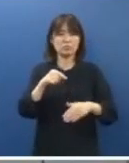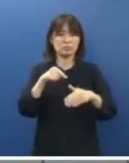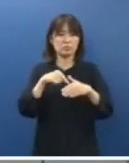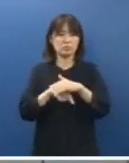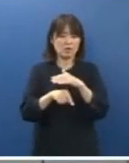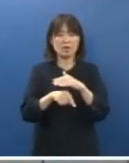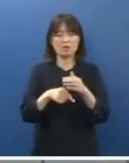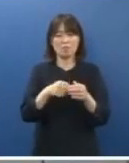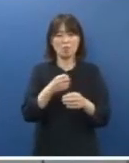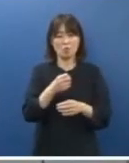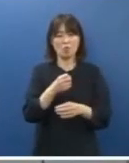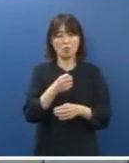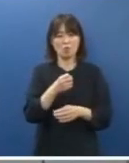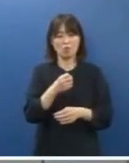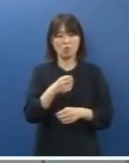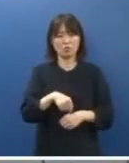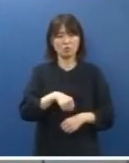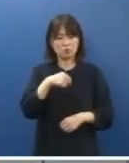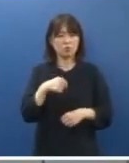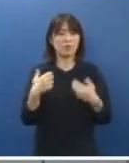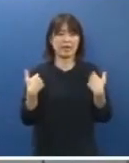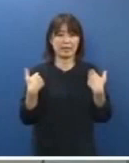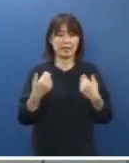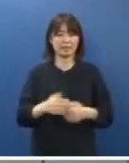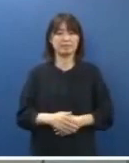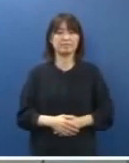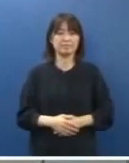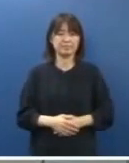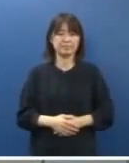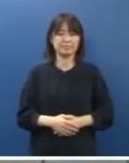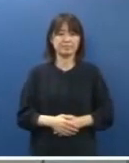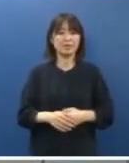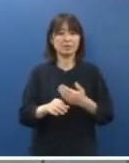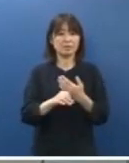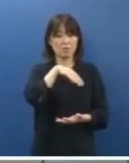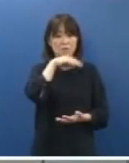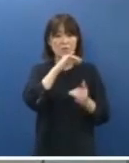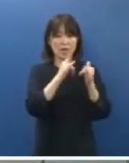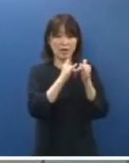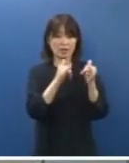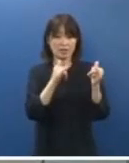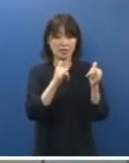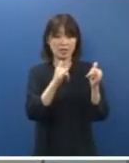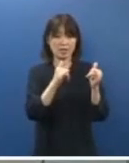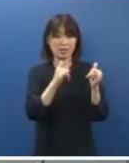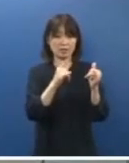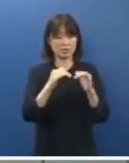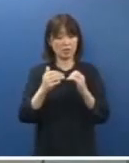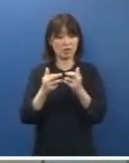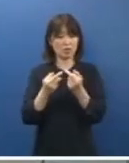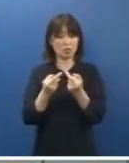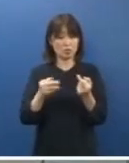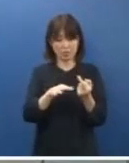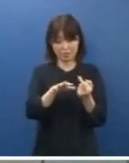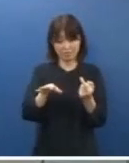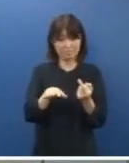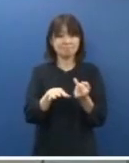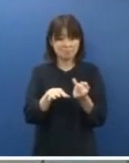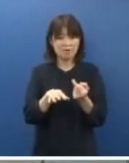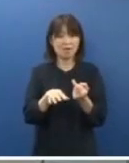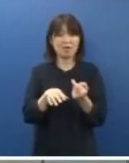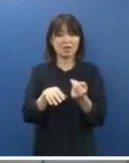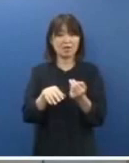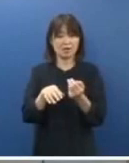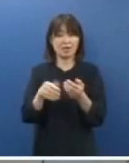あります。ただ、高齢者のところに、だんだん、子供たちの世界からですね、それから、働き盛りのお父さん、お母さ